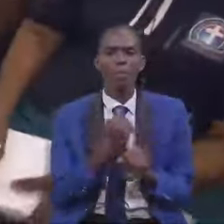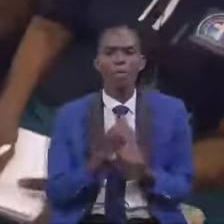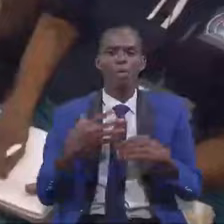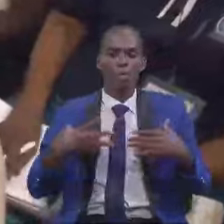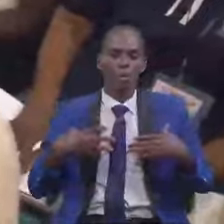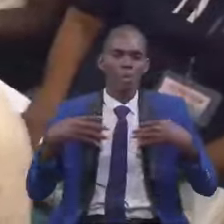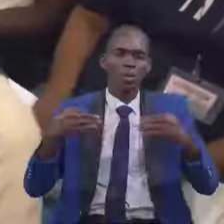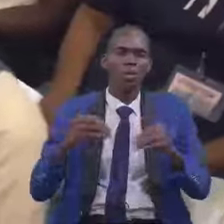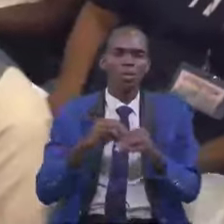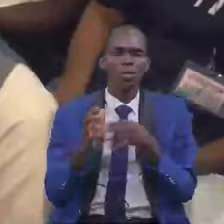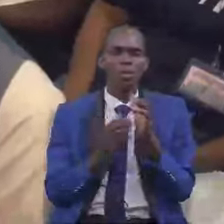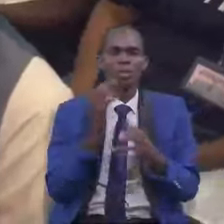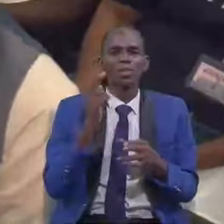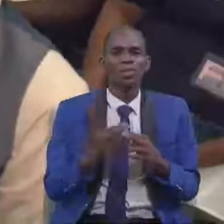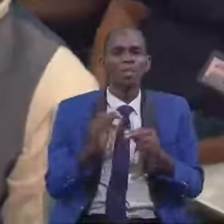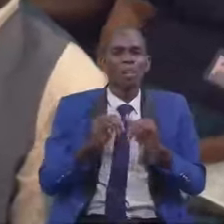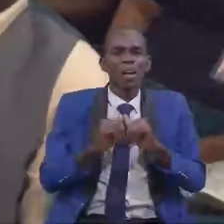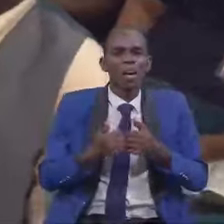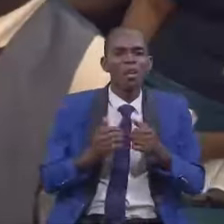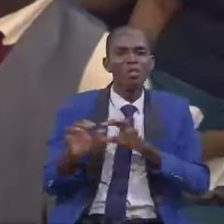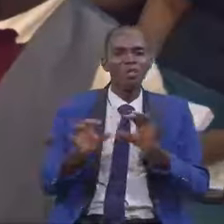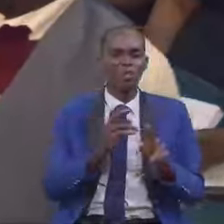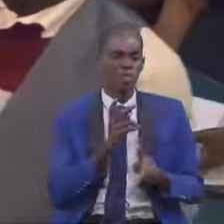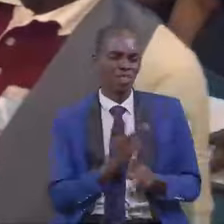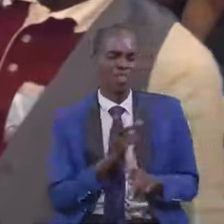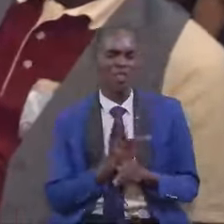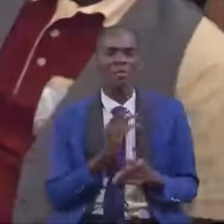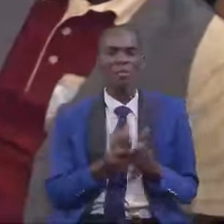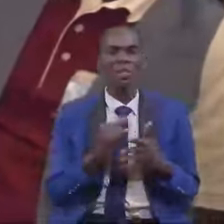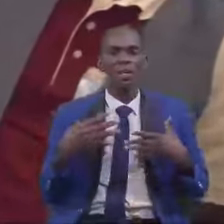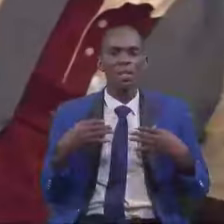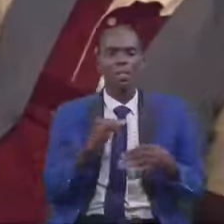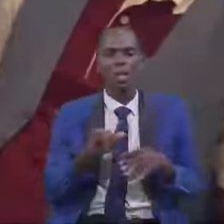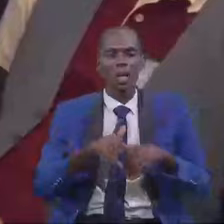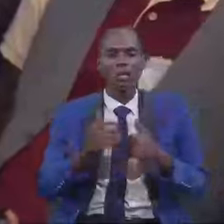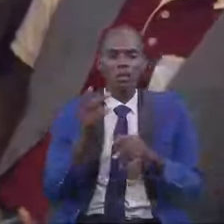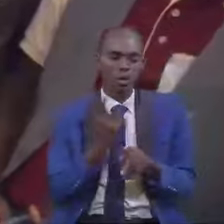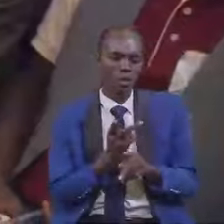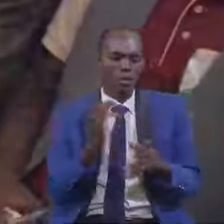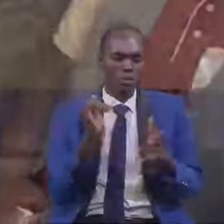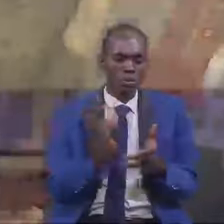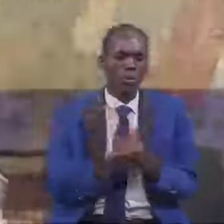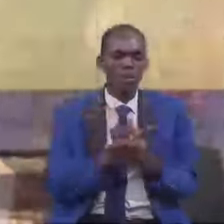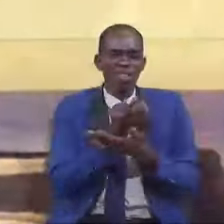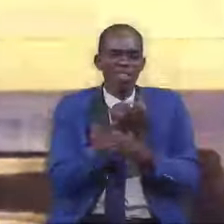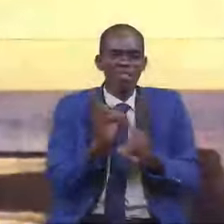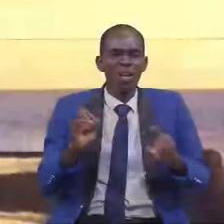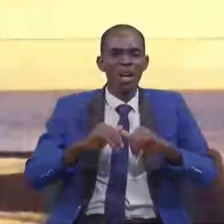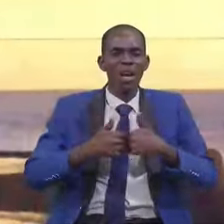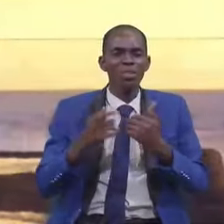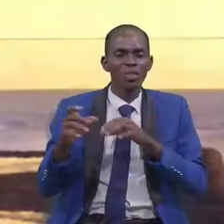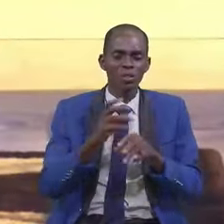Comment préserverez-vous cette guérison? Comment préservez-vous cette santé? Comment préservez-vous cette délivrance? Comment préservez-vous